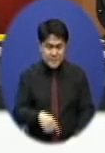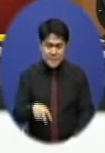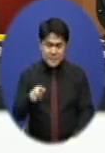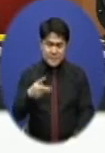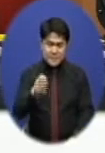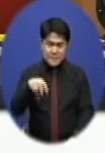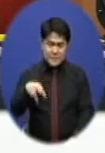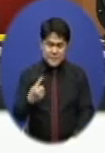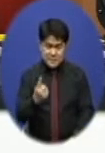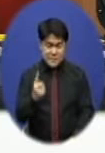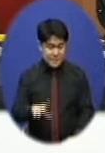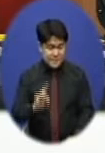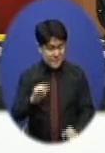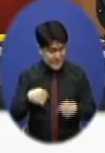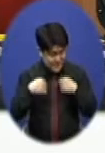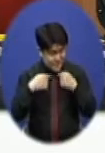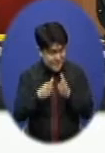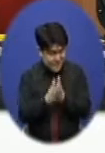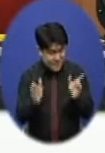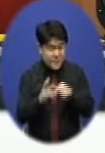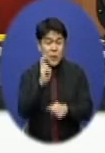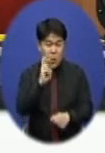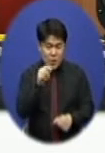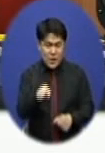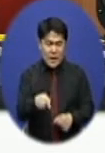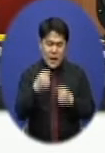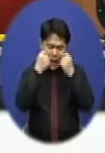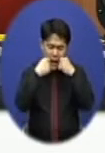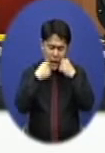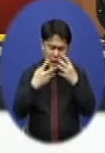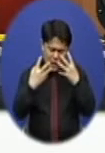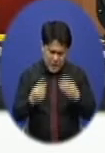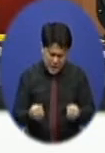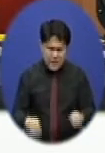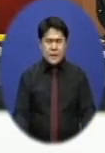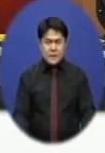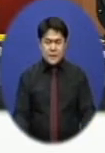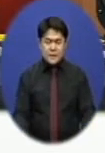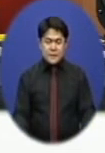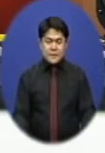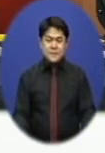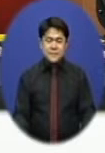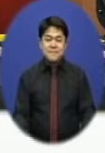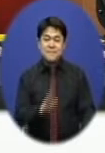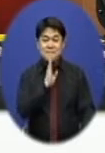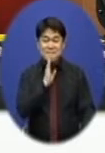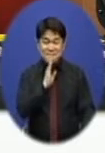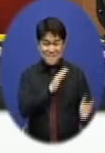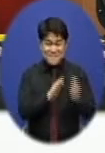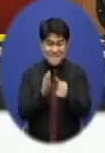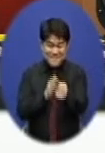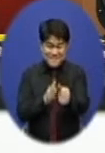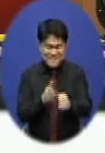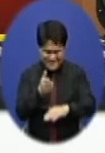서름도 선배님이 그 데뷔곡이었지만은 네. 네, 그때 그 눈물도 많이 흘리고 네. 그 시절이 생각이 맞아요. 납니다. 준비해 주세요.